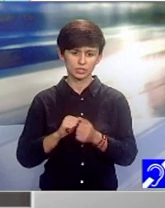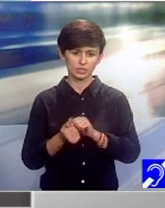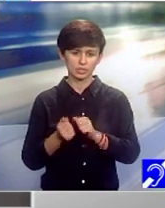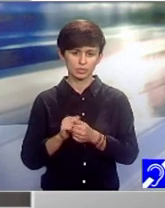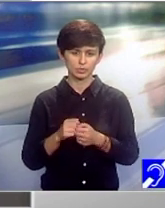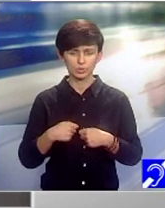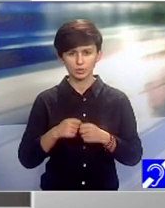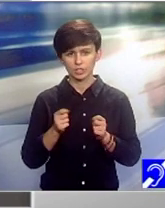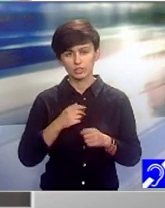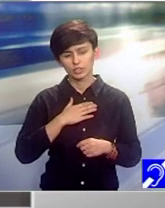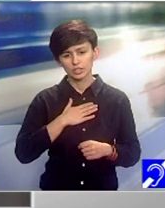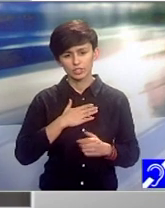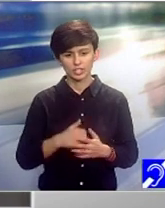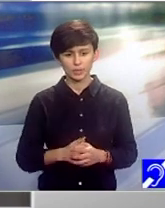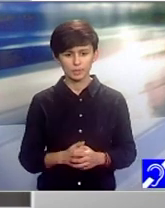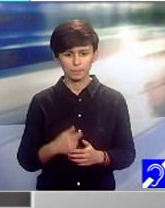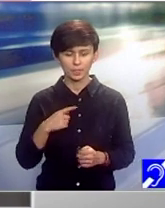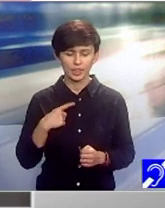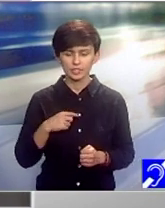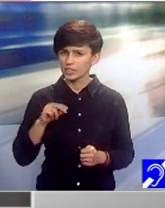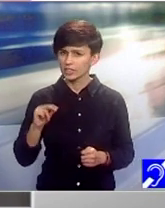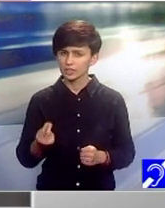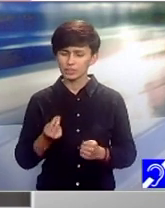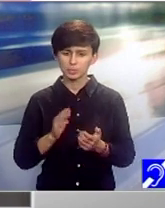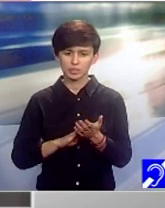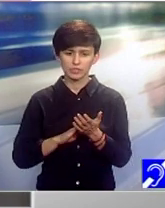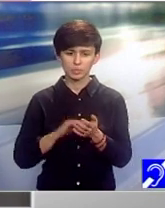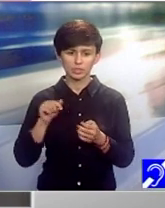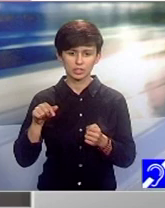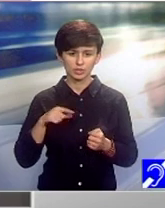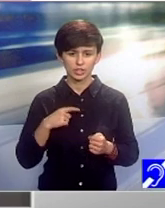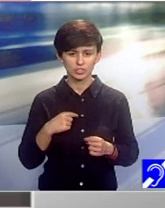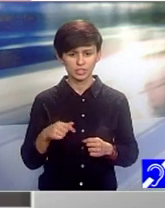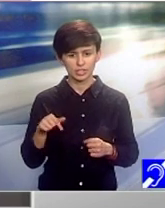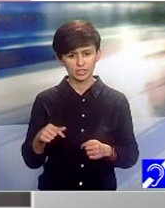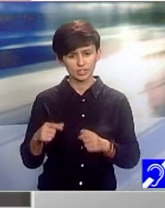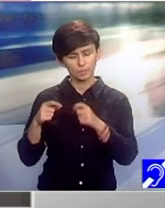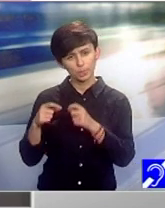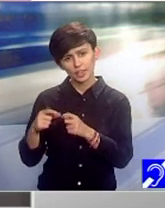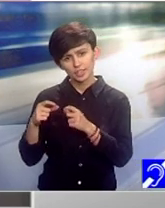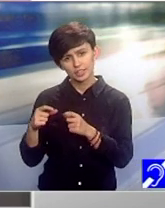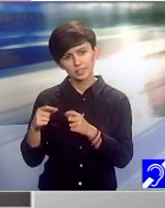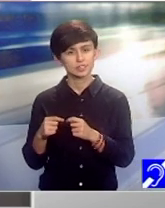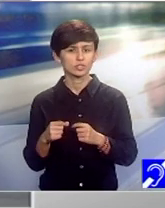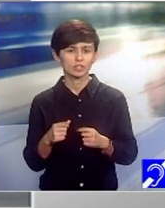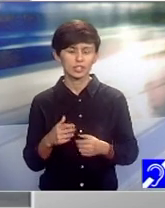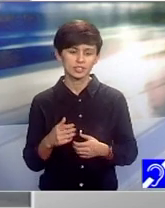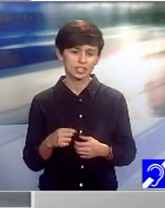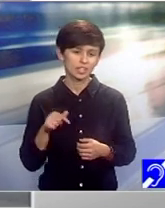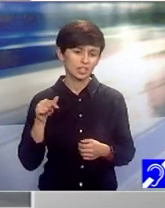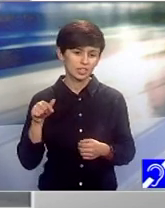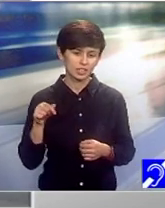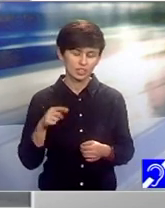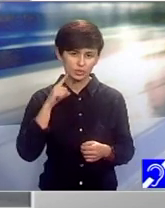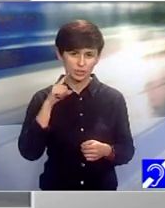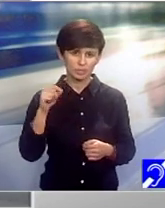cu tot ce am. Și este extraordinar faptul că acum tu ești în acea poziție. Da. Tu ești cel care merge